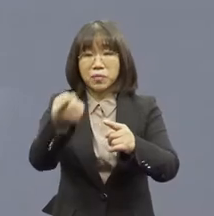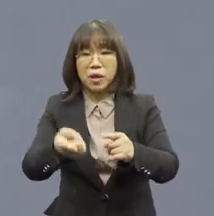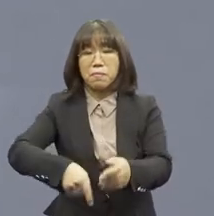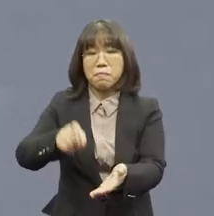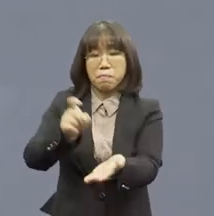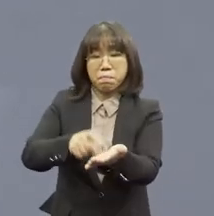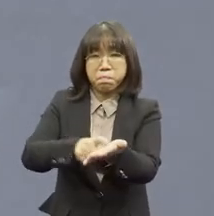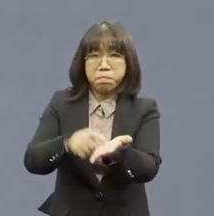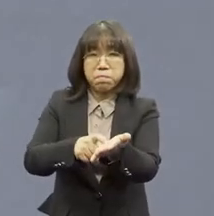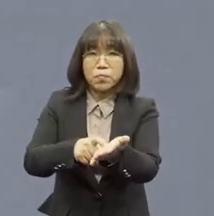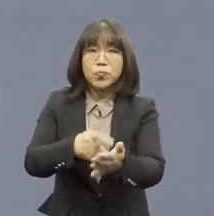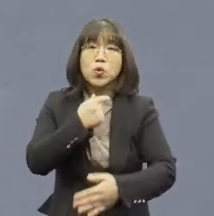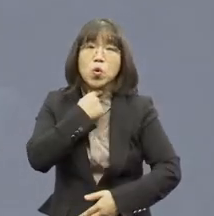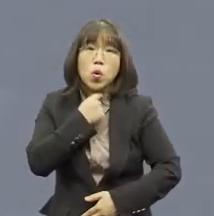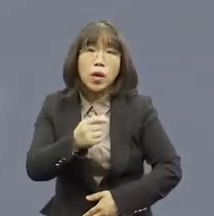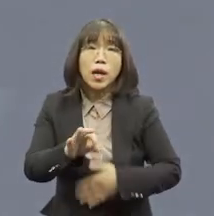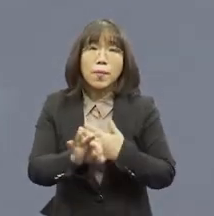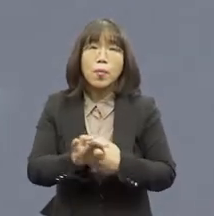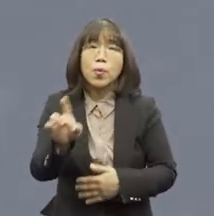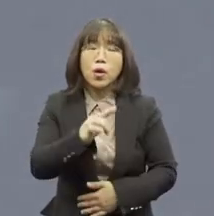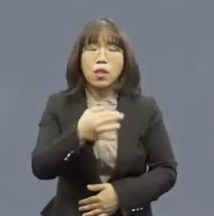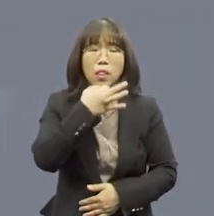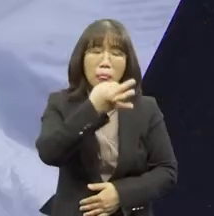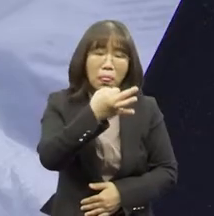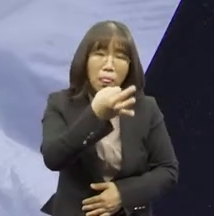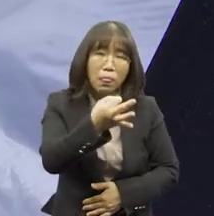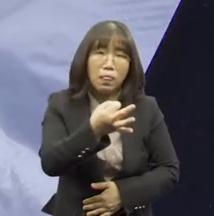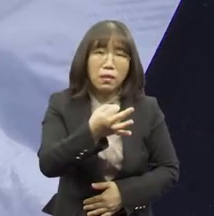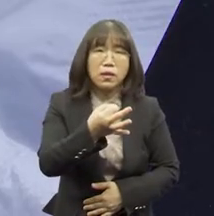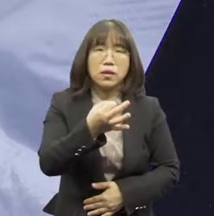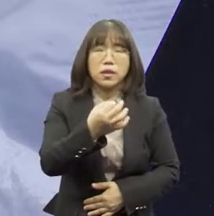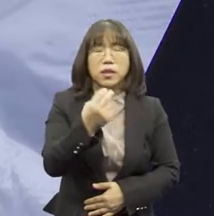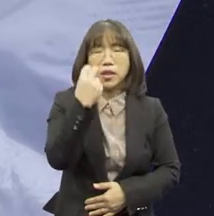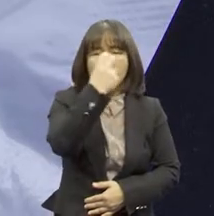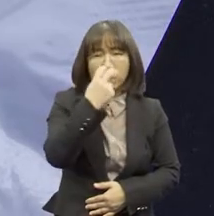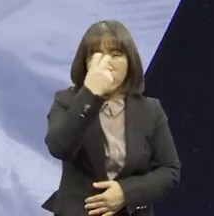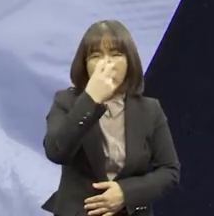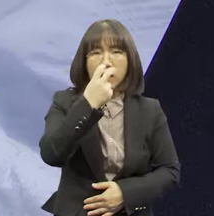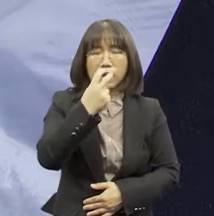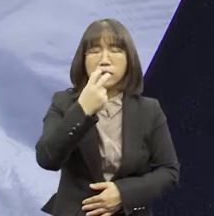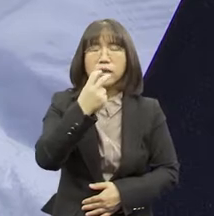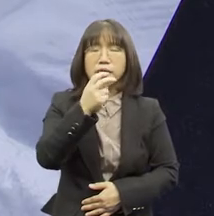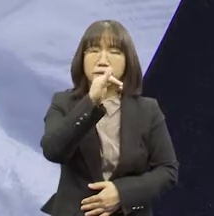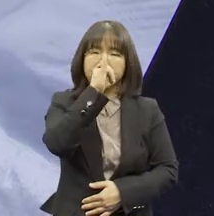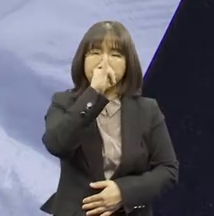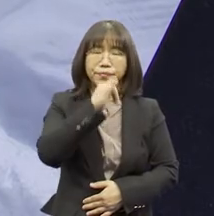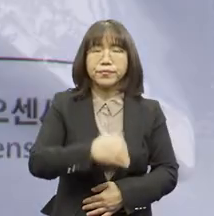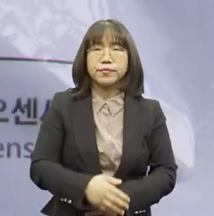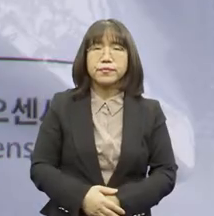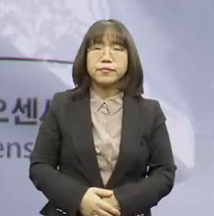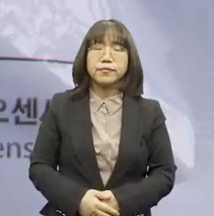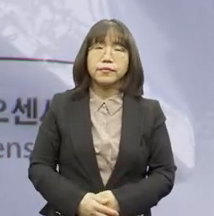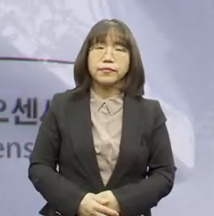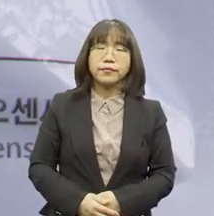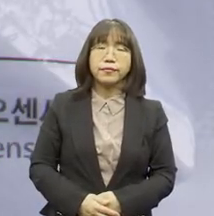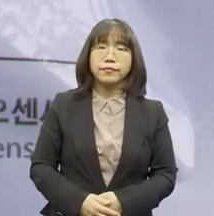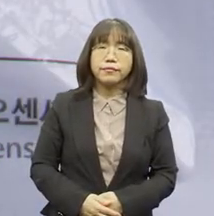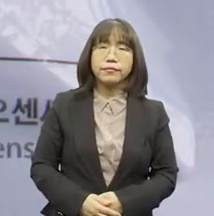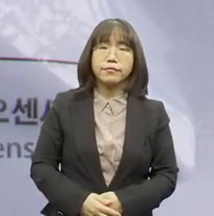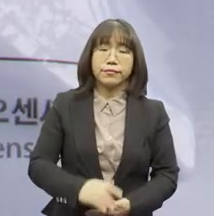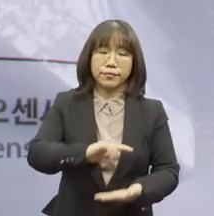실시하며 신속한 검사가 꼭 필요한 경우에 한해 타입 pcr 검사 나 신속 향원 검사도